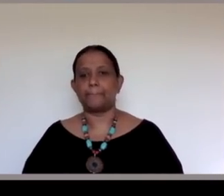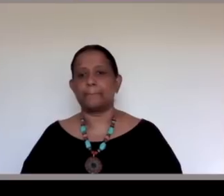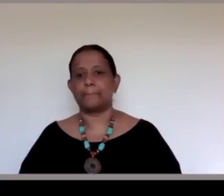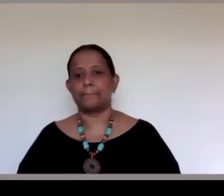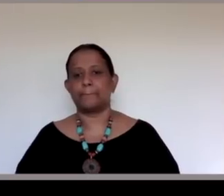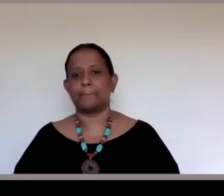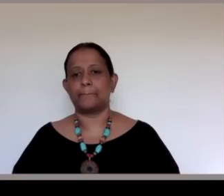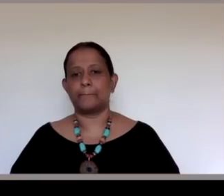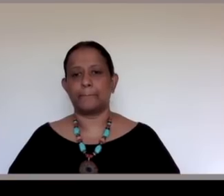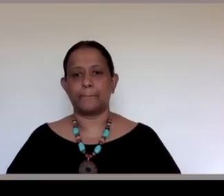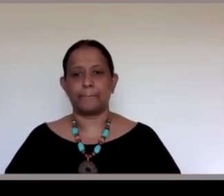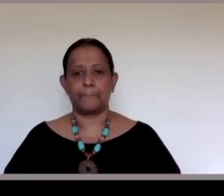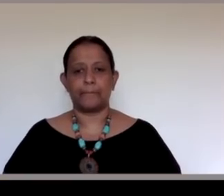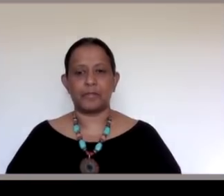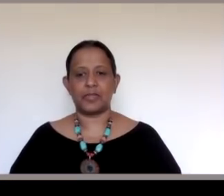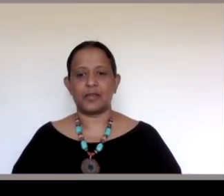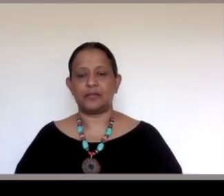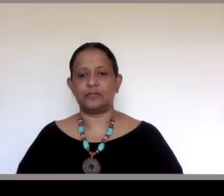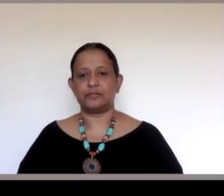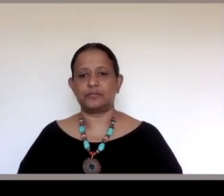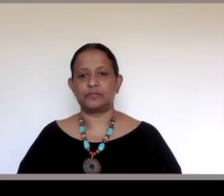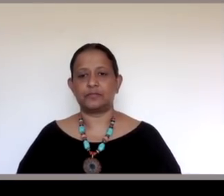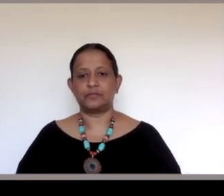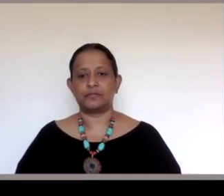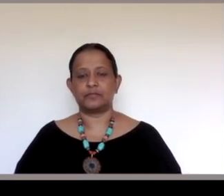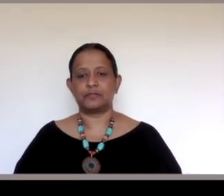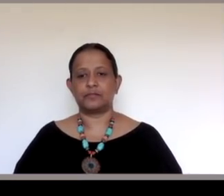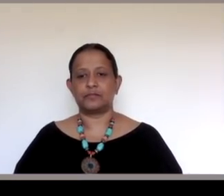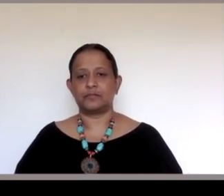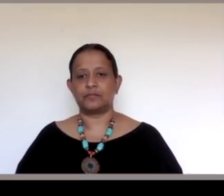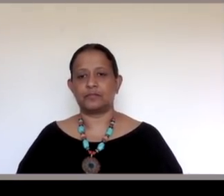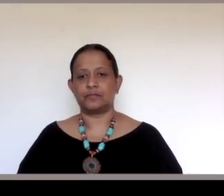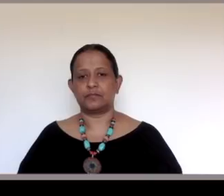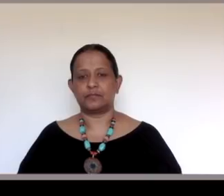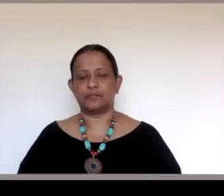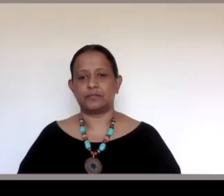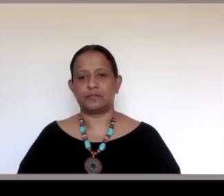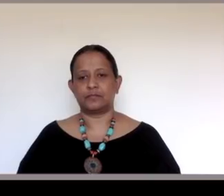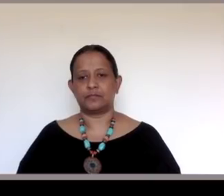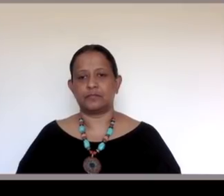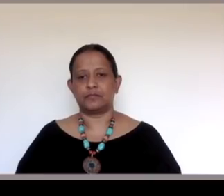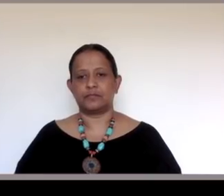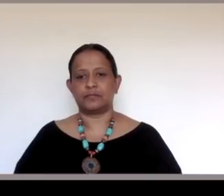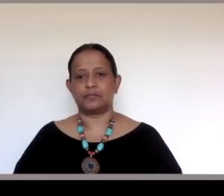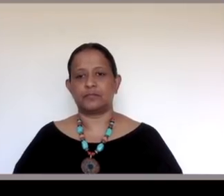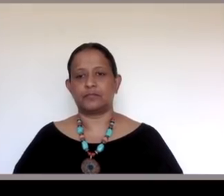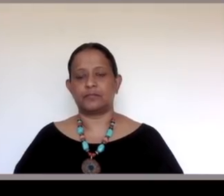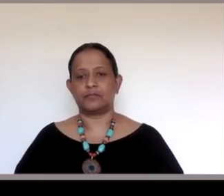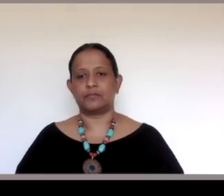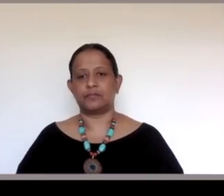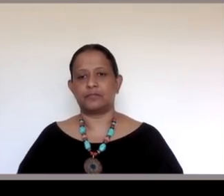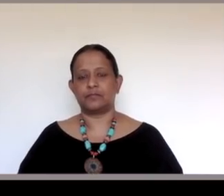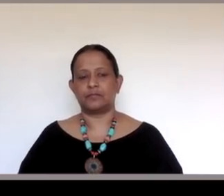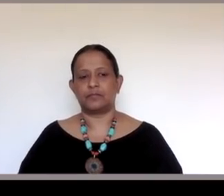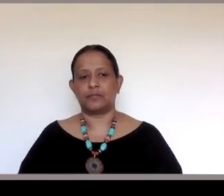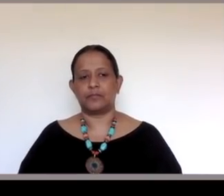முடியாது தேவனிதே இரண்டாவது சத்துடேங் சிட்டிம மகிழ்ச்சியாய் இருப்பதற்கு சத்துடேங் சிட்டிம என்ன சொலமன் முன்னாது கேன்னி